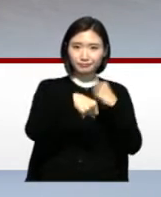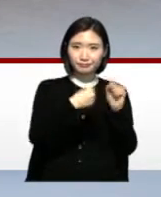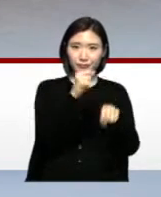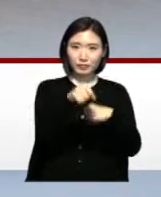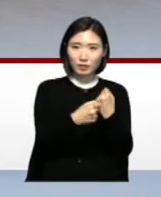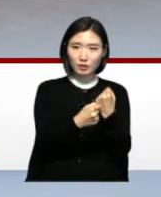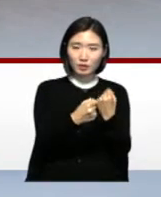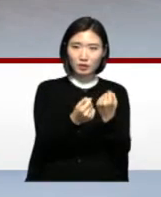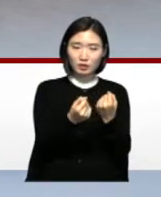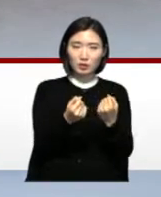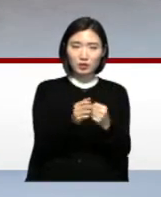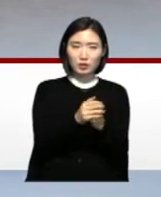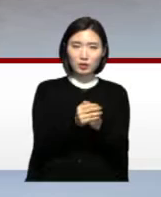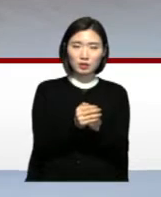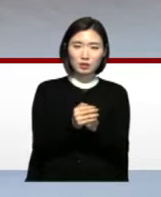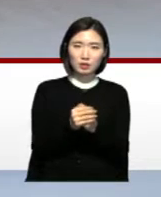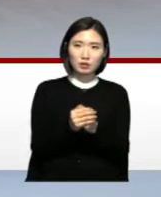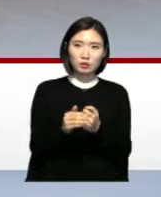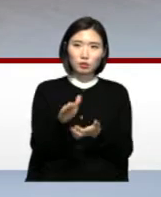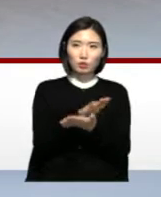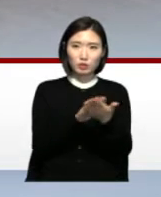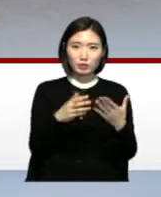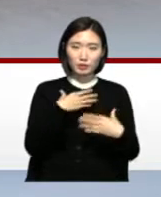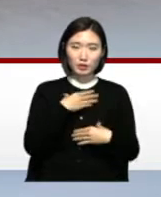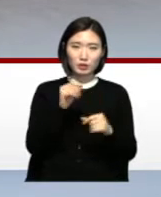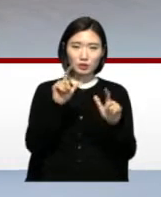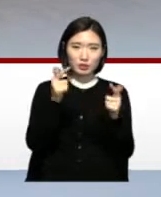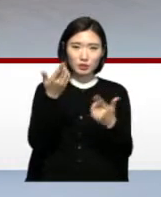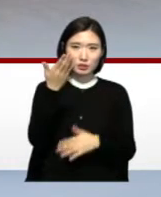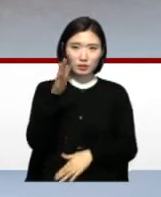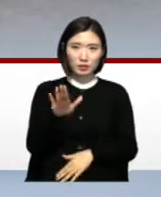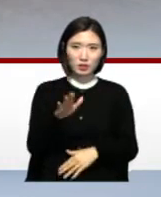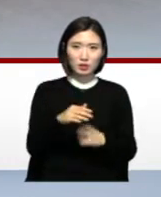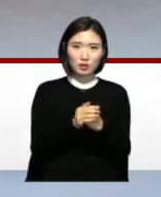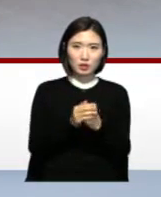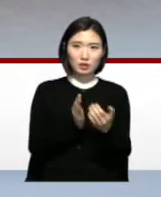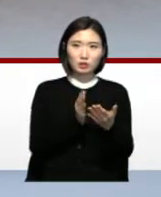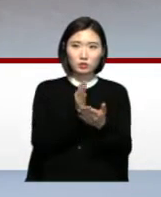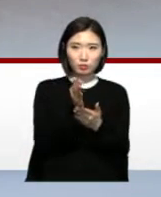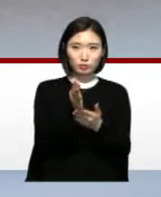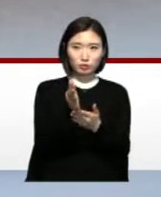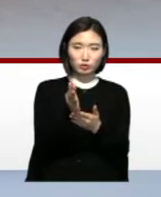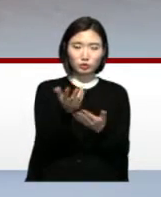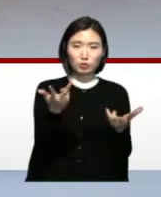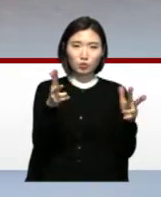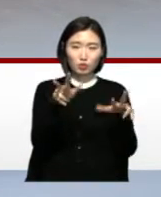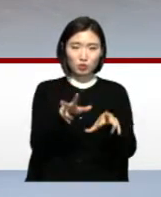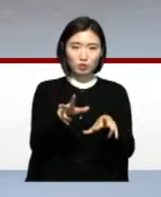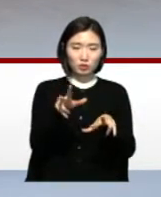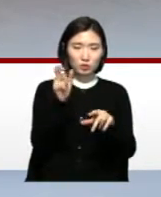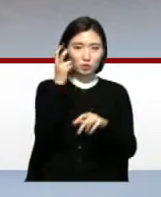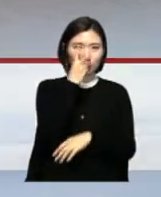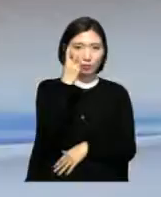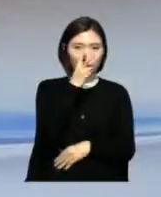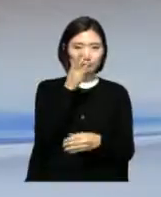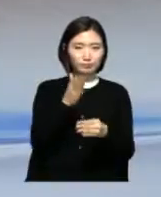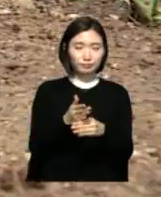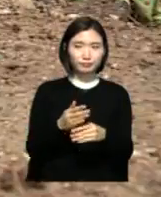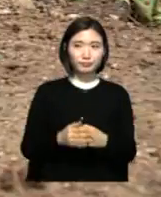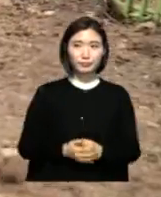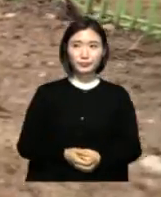많지 않은데요. 이런 문제를 해결하고자 강동구에선 반려견 전용 공원 조성을 검토 중입니다. 보도에 이재용